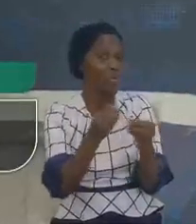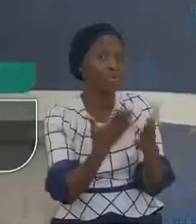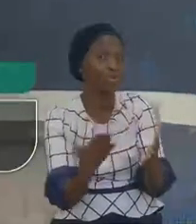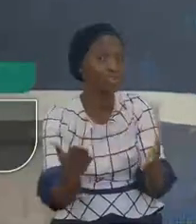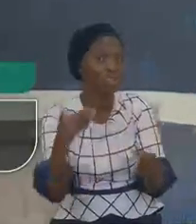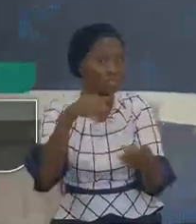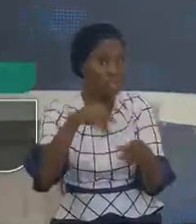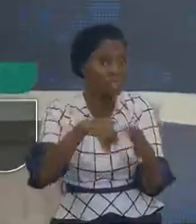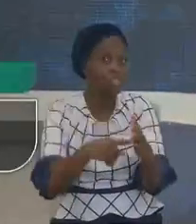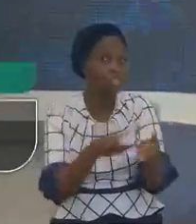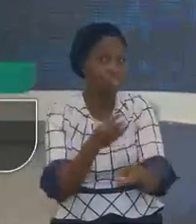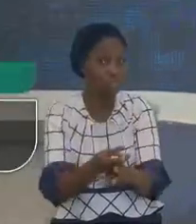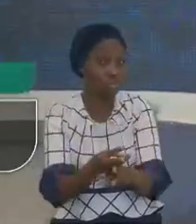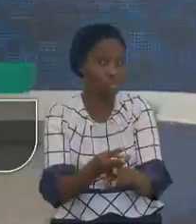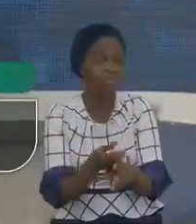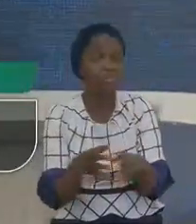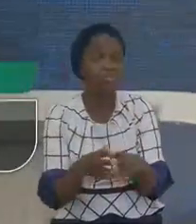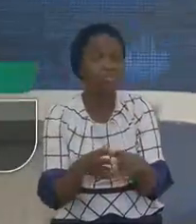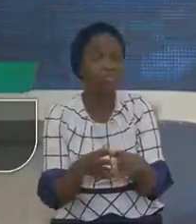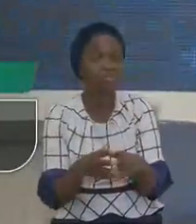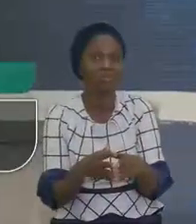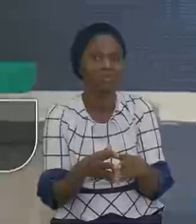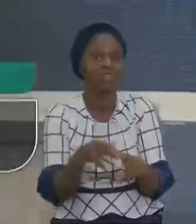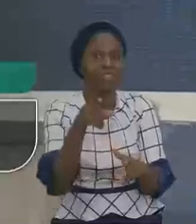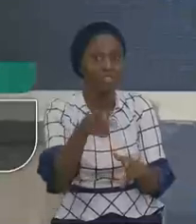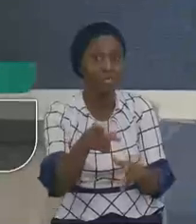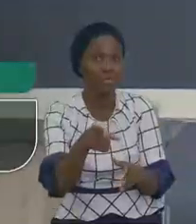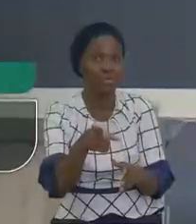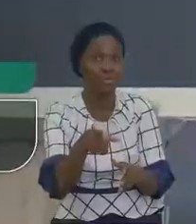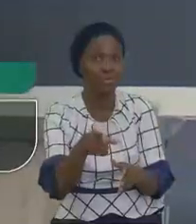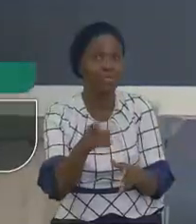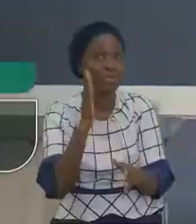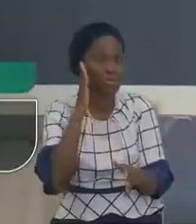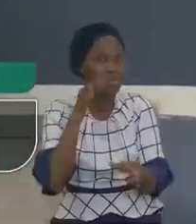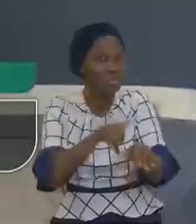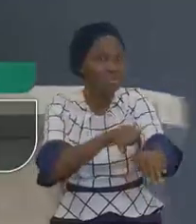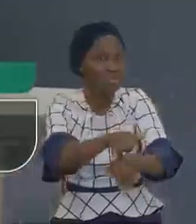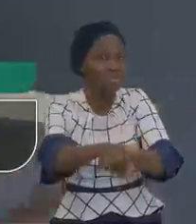Tu peux tromper la plupart des gens à tout moment